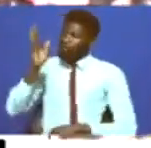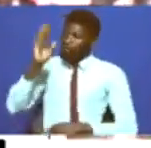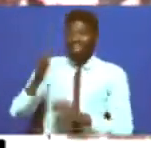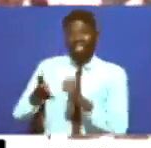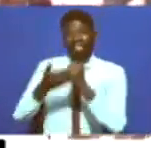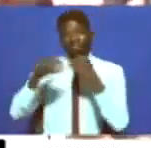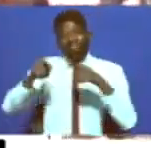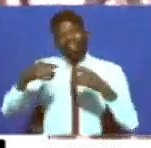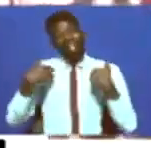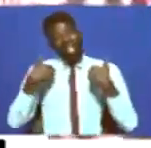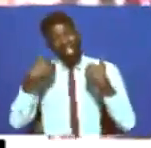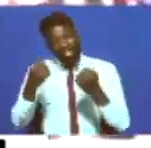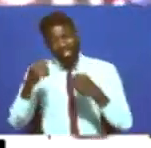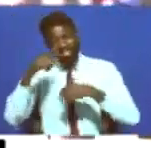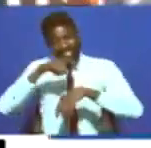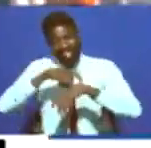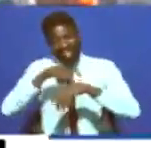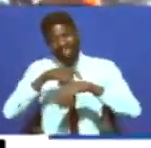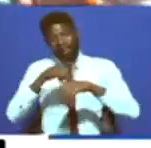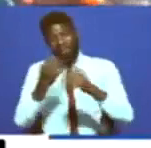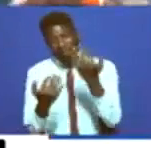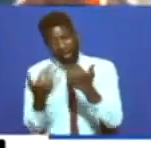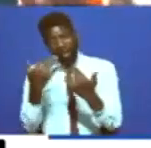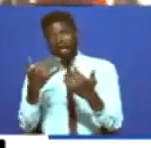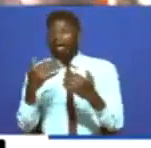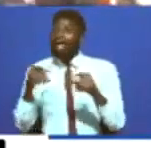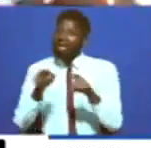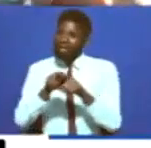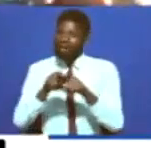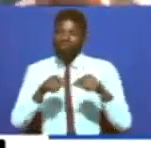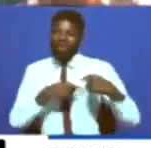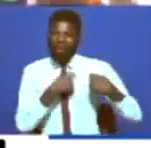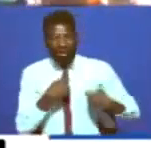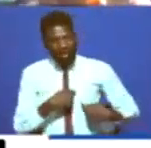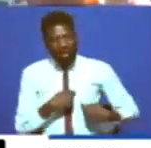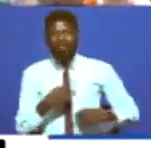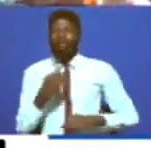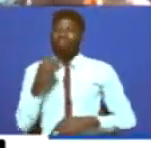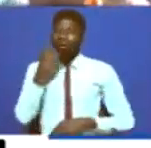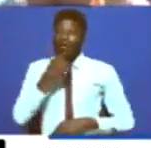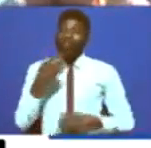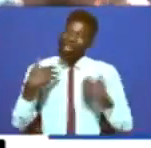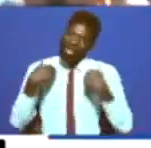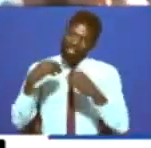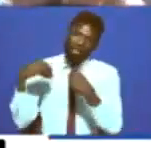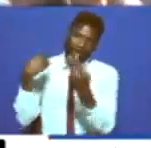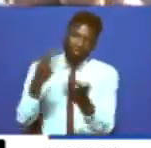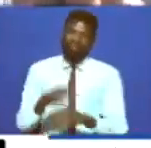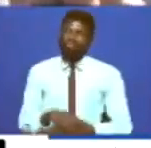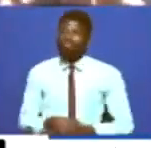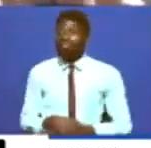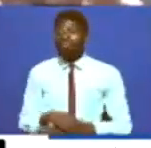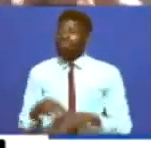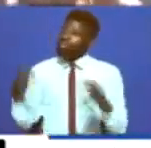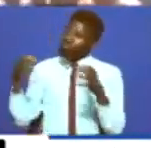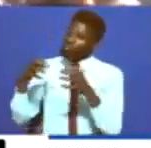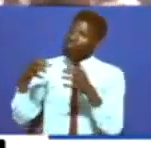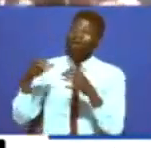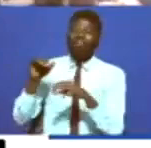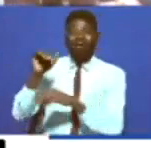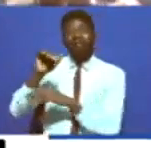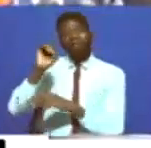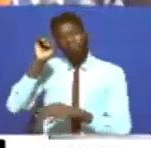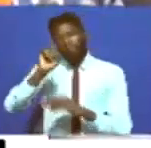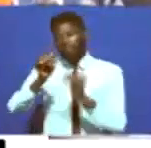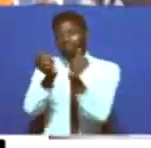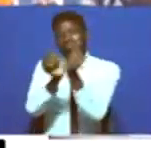aponyeshe mdomo yake na roho yake. Kundi hilo lilitoa wito wa kuchukuliwa kwa hatua dhidi ya Kuria kuhusiana na matamshi